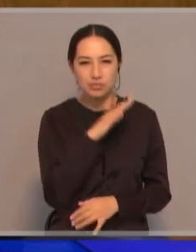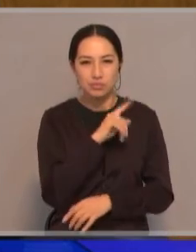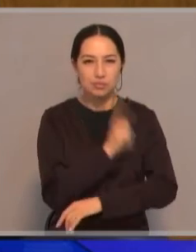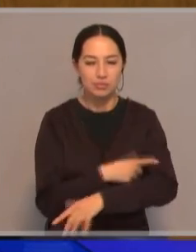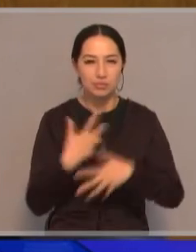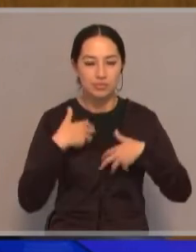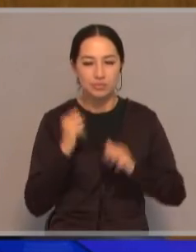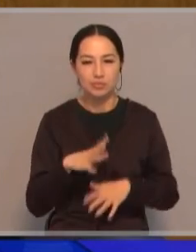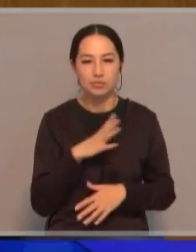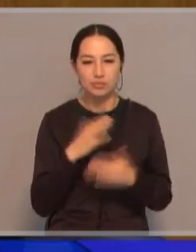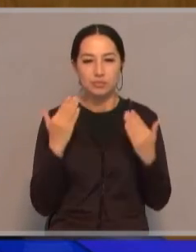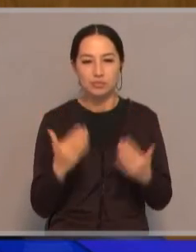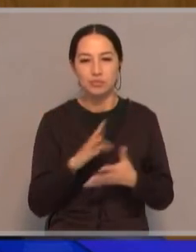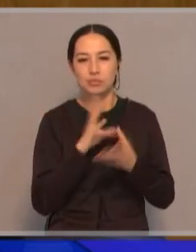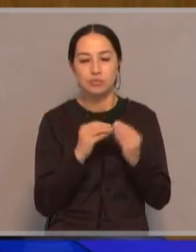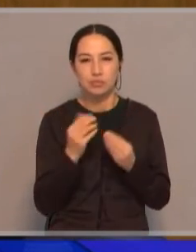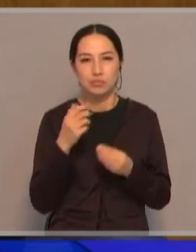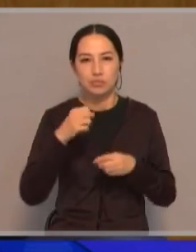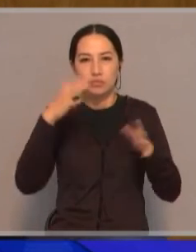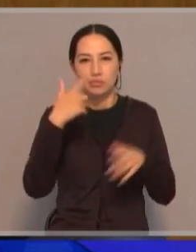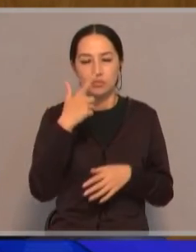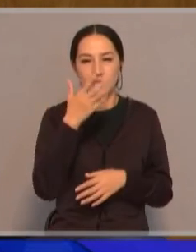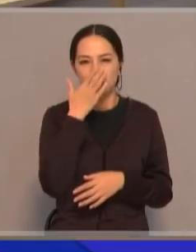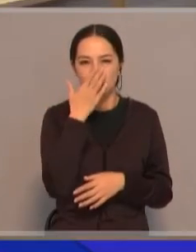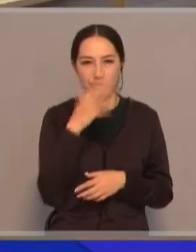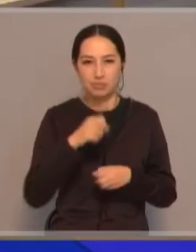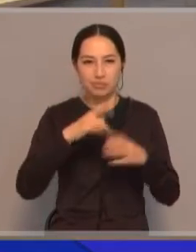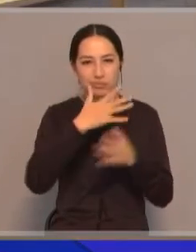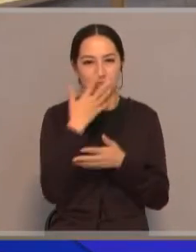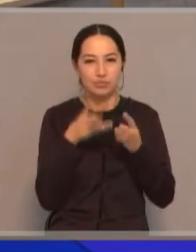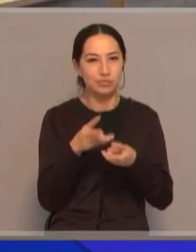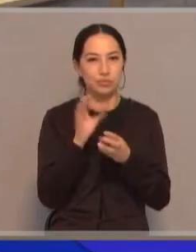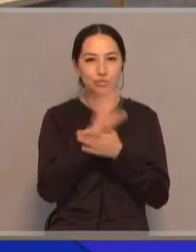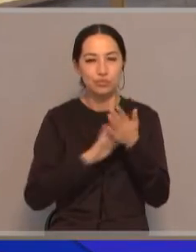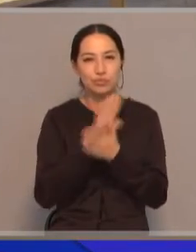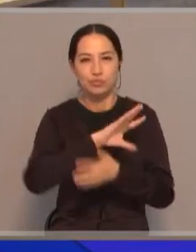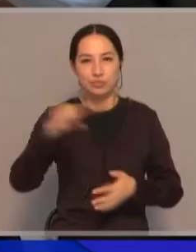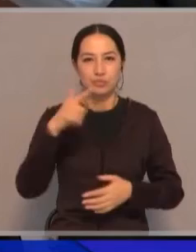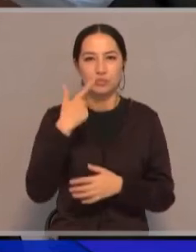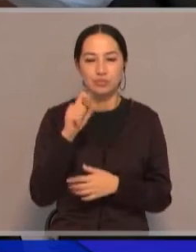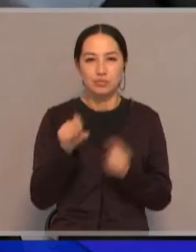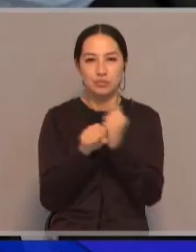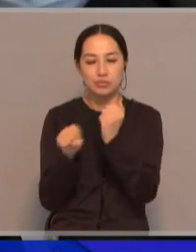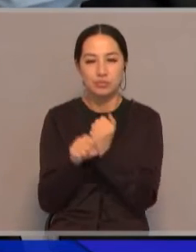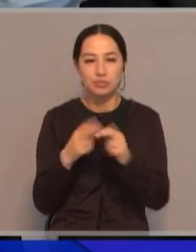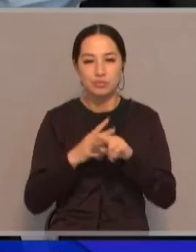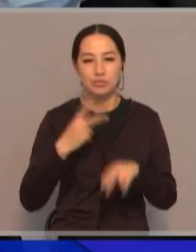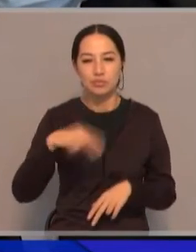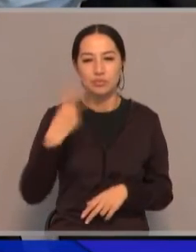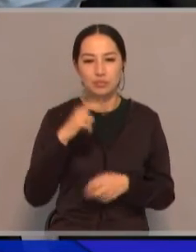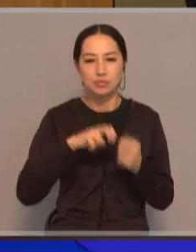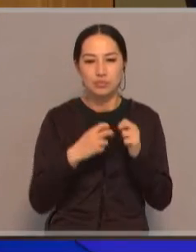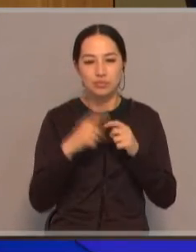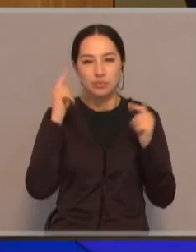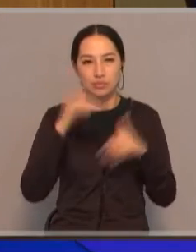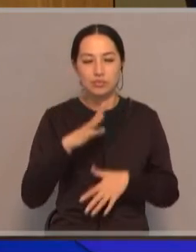Қазы көрмесі түрмін қалады ағы шығды, күштің үйседі жоғы. Жалпы мәсли қаттың 14-ті сессиясының күн тәртіпінде 22 мәселе қаралды.